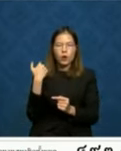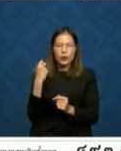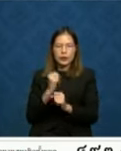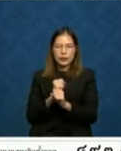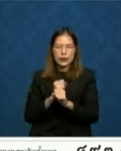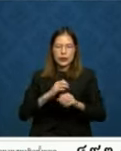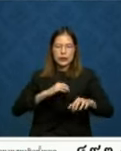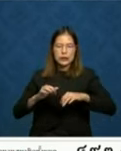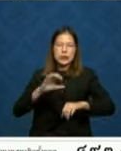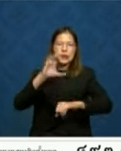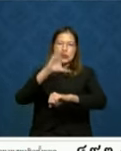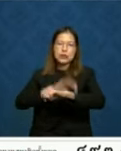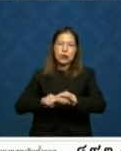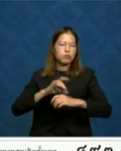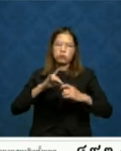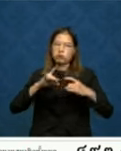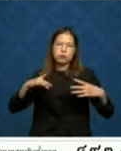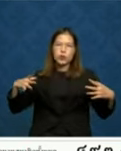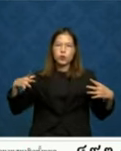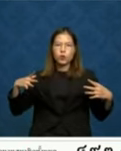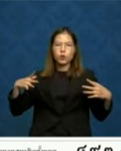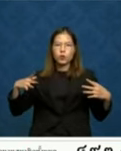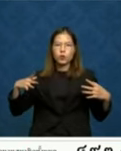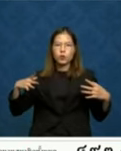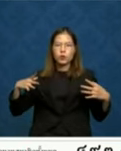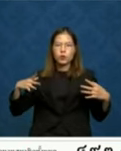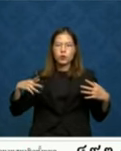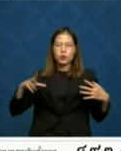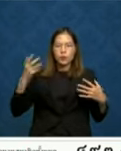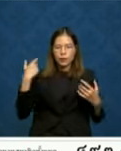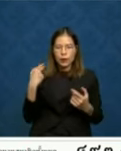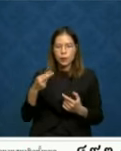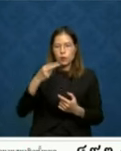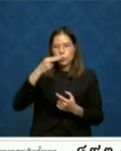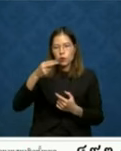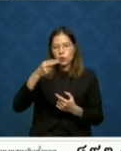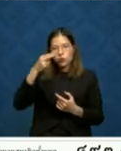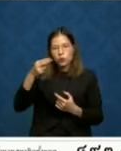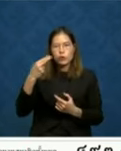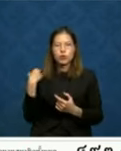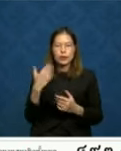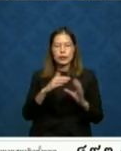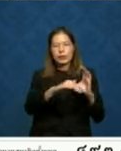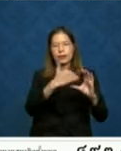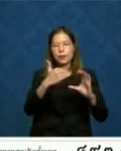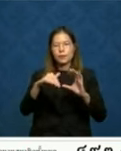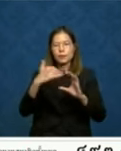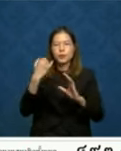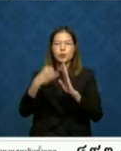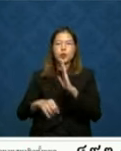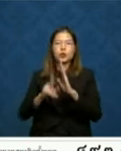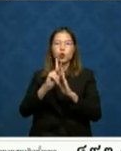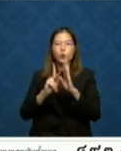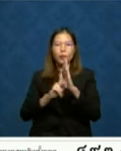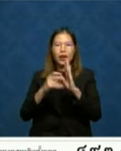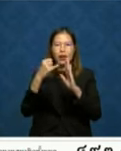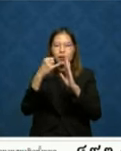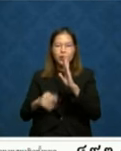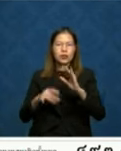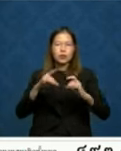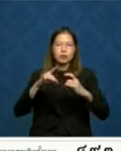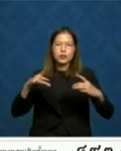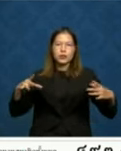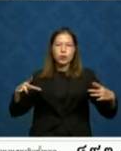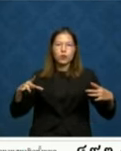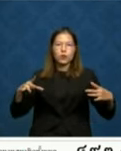การจับกุมนั้นก็ไม่สอดคล้องใดๆเลยกับยอดบุหรี่เถื่อนที่มีการนำเข้ามาในประเทศไทยครับผมเองได้ลองม